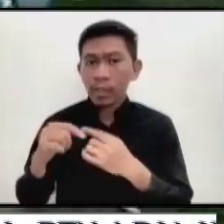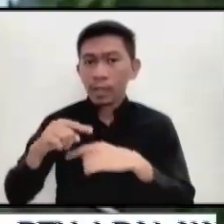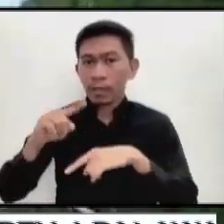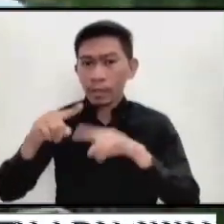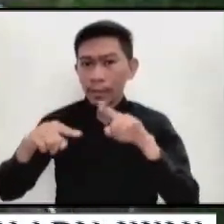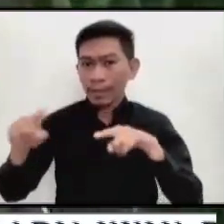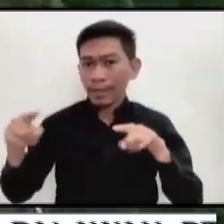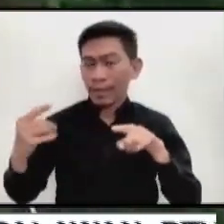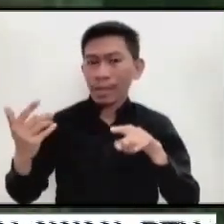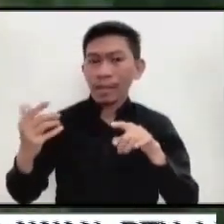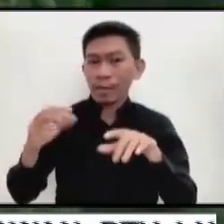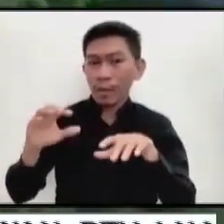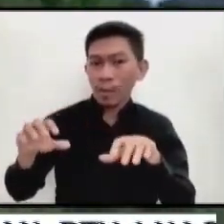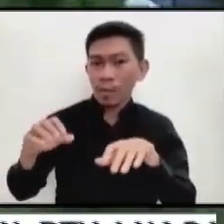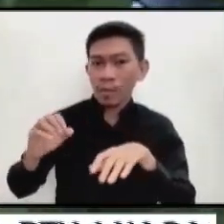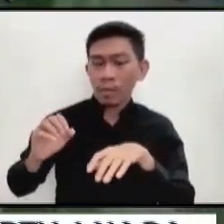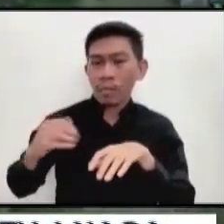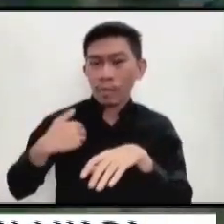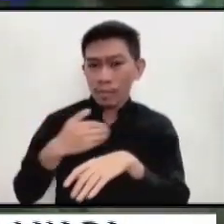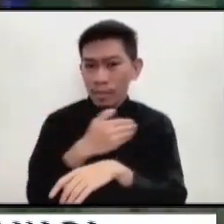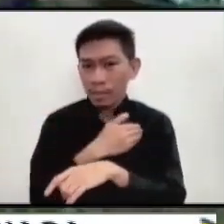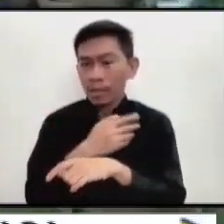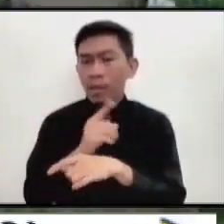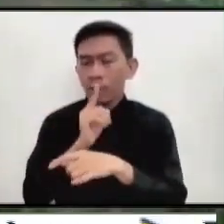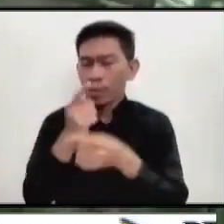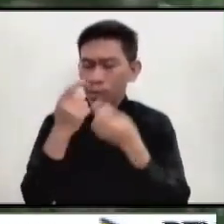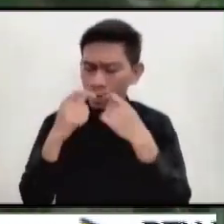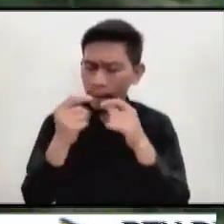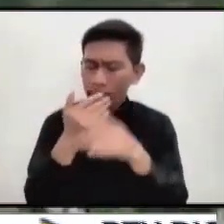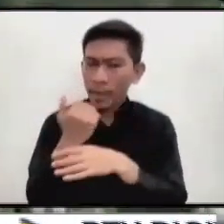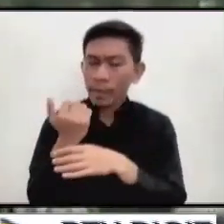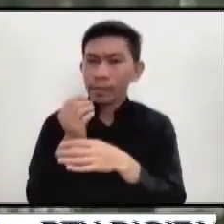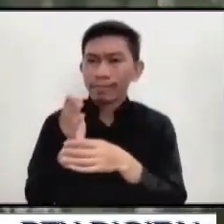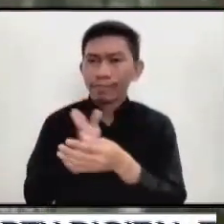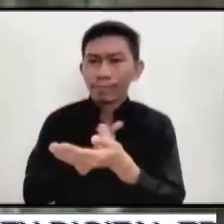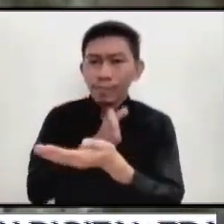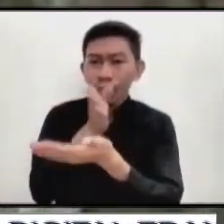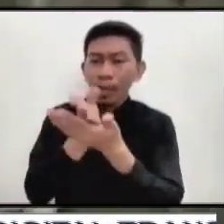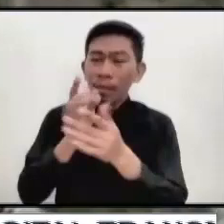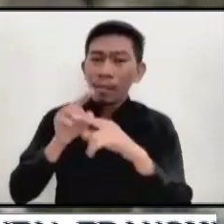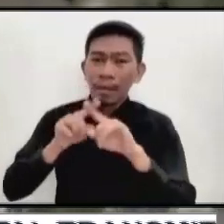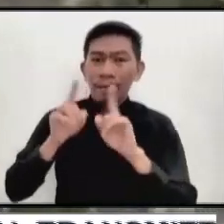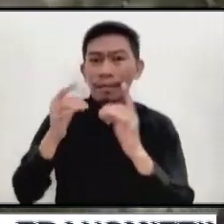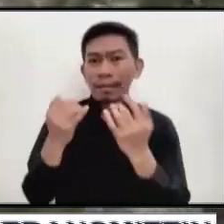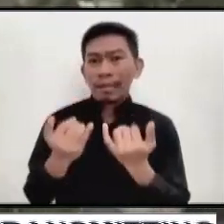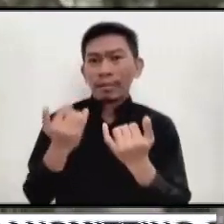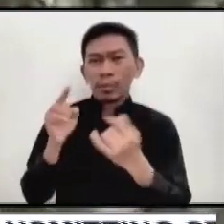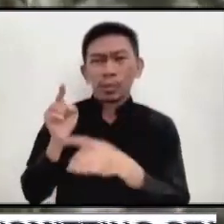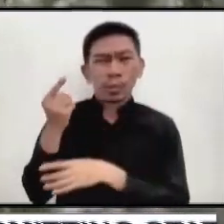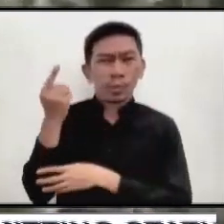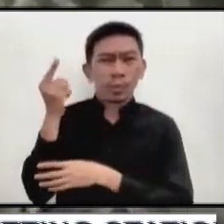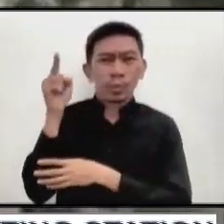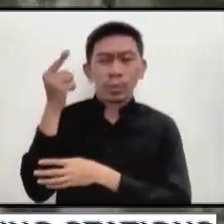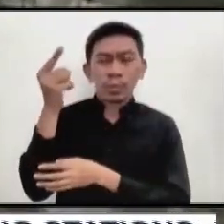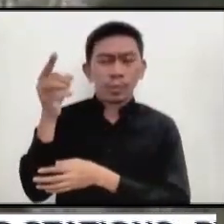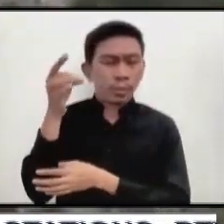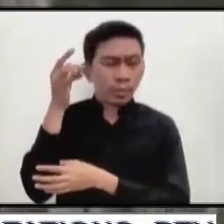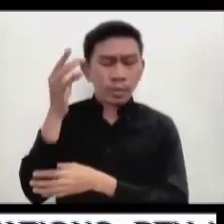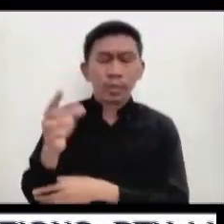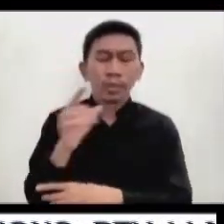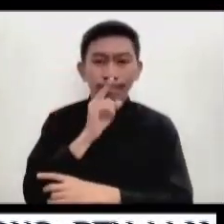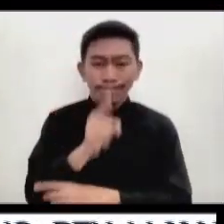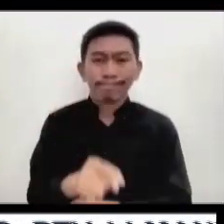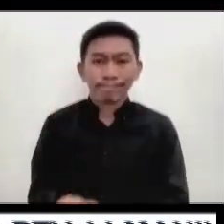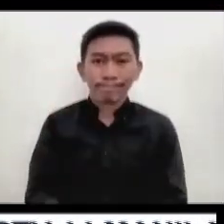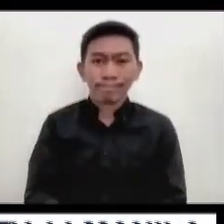really trying our best na makapunta dun sa area. Kaya lang po medyo malayo din talaga. Pagdating ko doon sa sentro